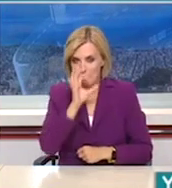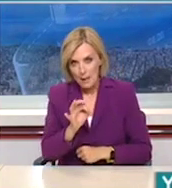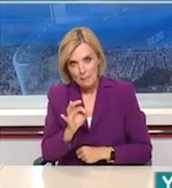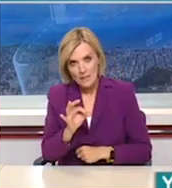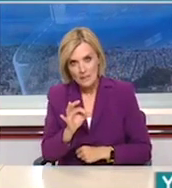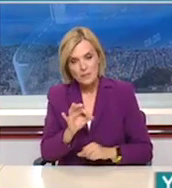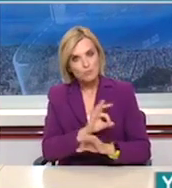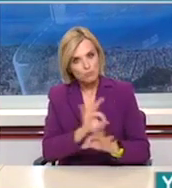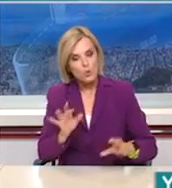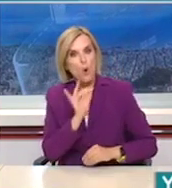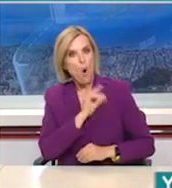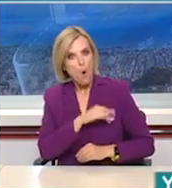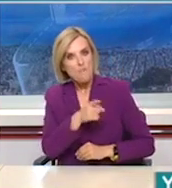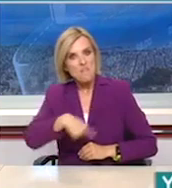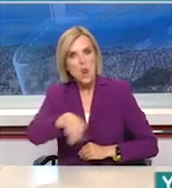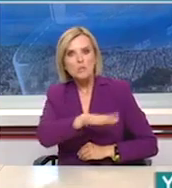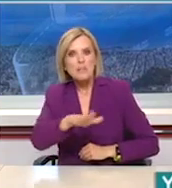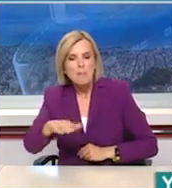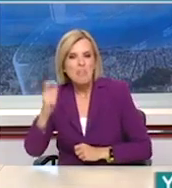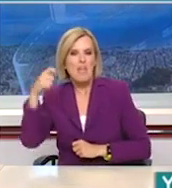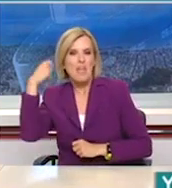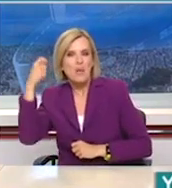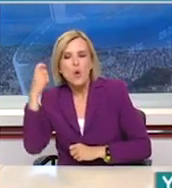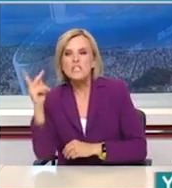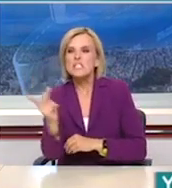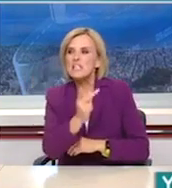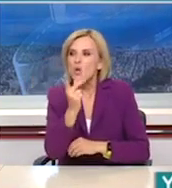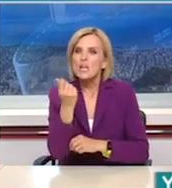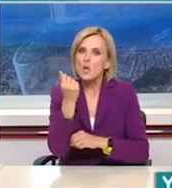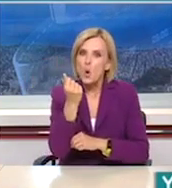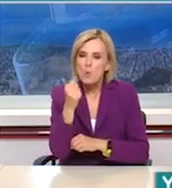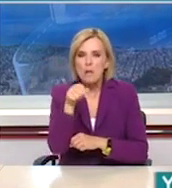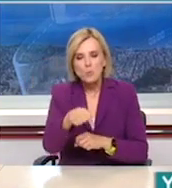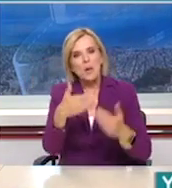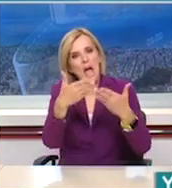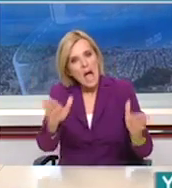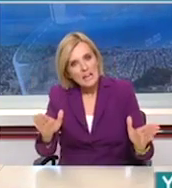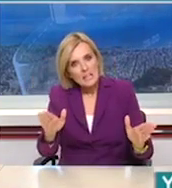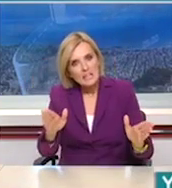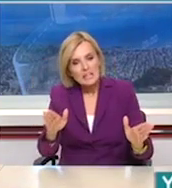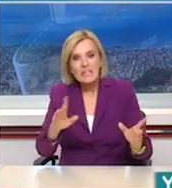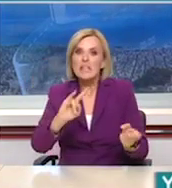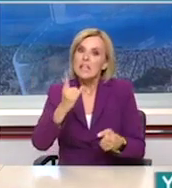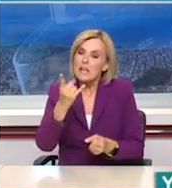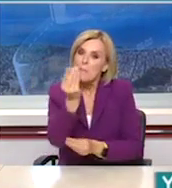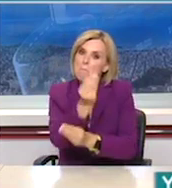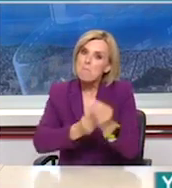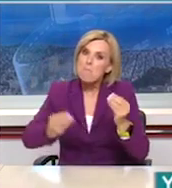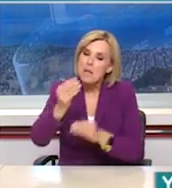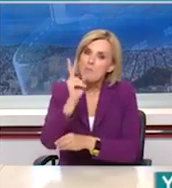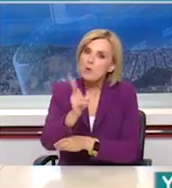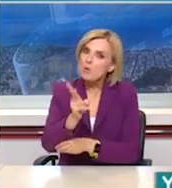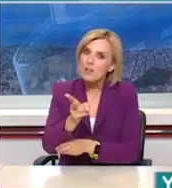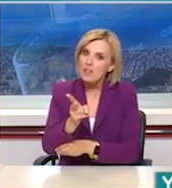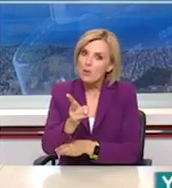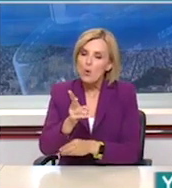υπάρξει καθοριστικό όφελος για τα παιδιά, τους γονείς, την κοινωνία και την οικονομία σε σχέση με τους πιθανούς κινδυνούς? Υπάρχει εικόνα για το